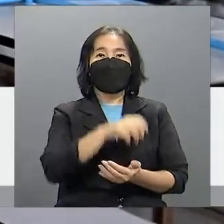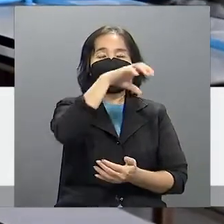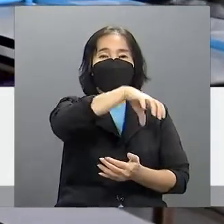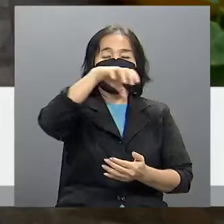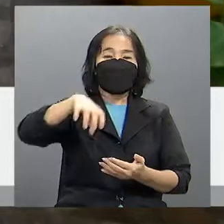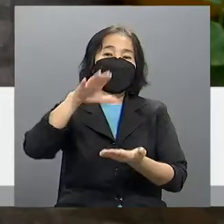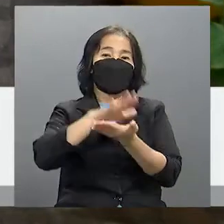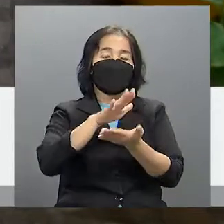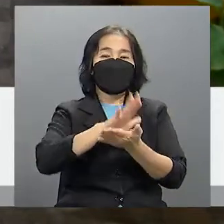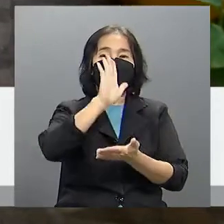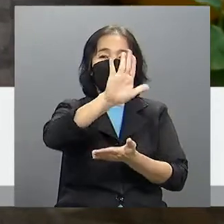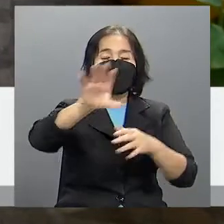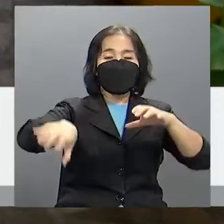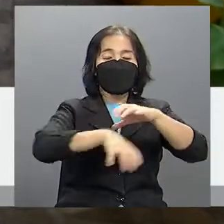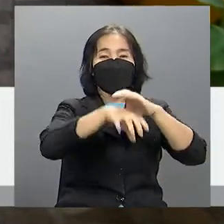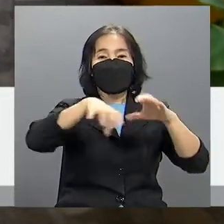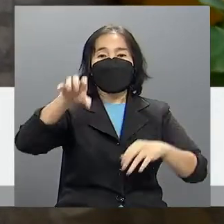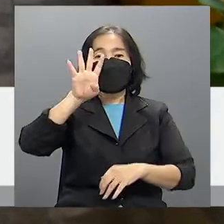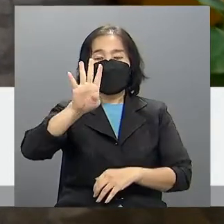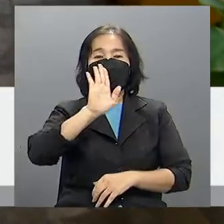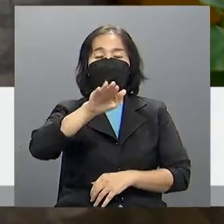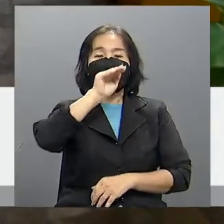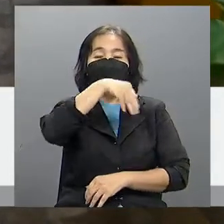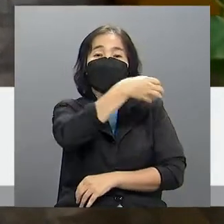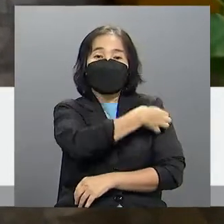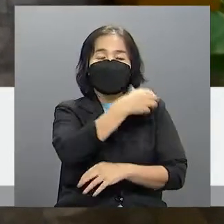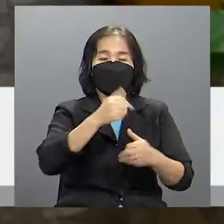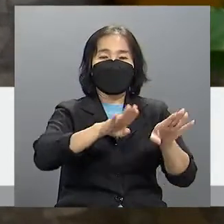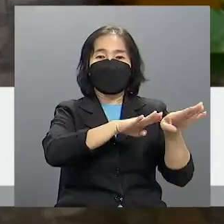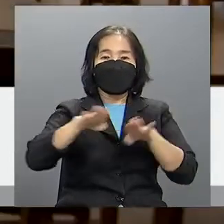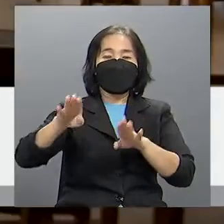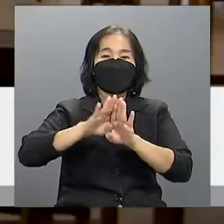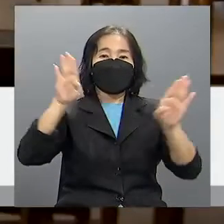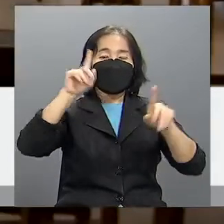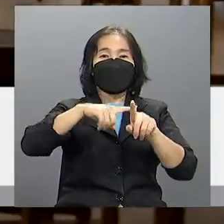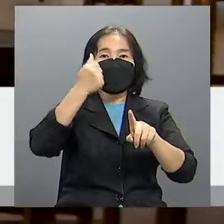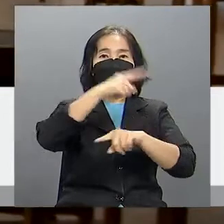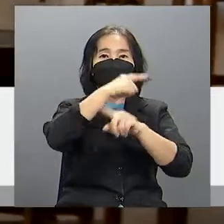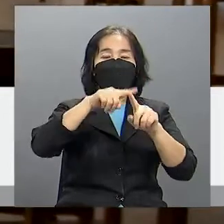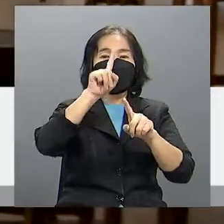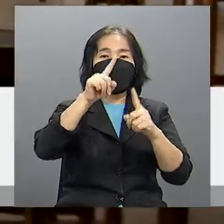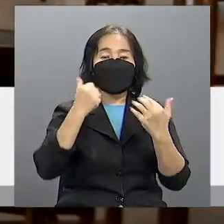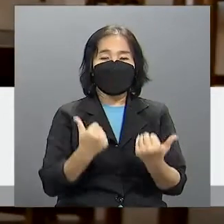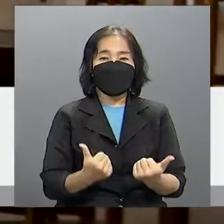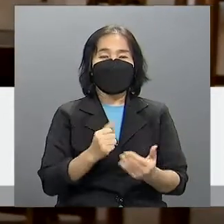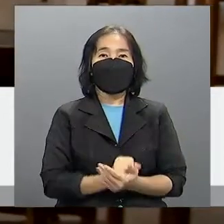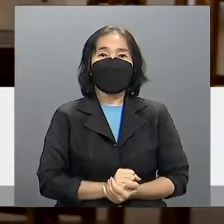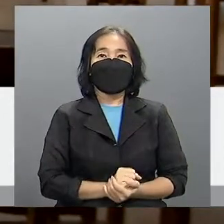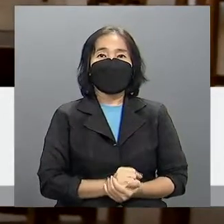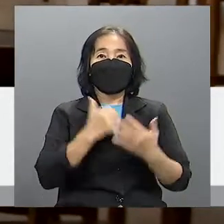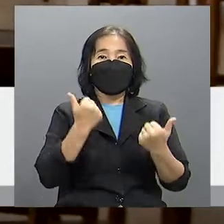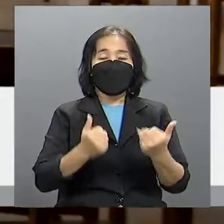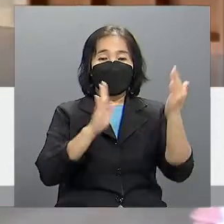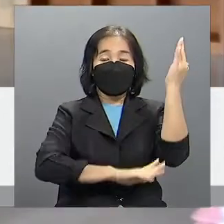ทั้ง 4แห่งเพื่อเตรียมความพร้อมเปิดเทอม 2ในวันที่ 1พฤศจิกายนนี้ล่าสุดภาพรวมทั้งจังหวัดมีบุคลากร